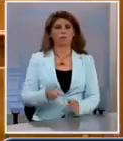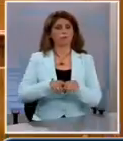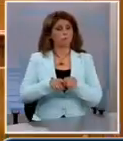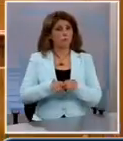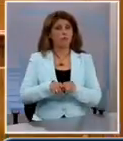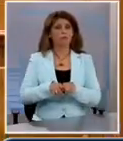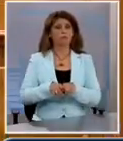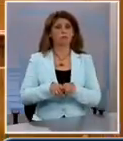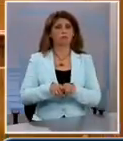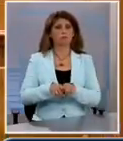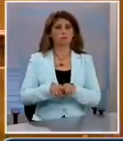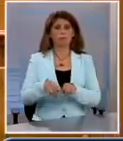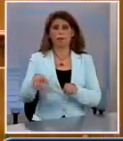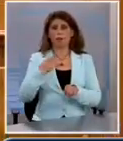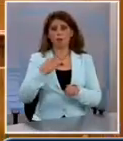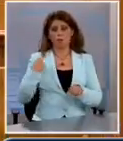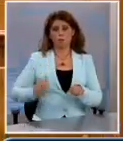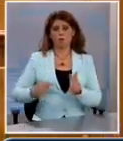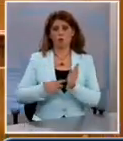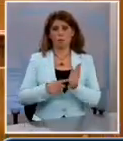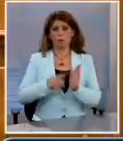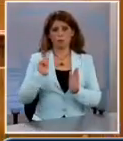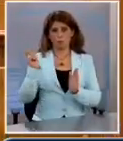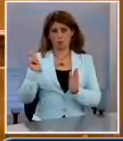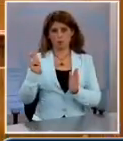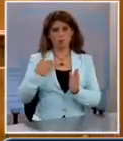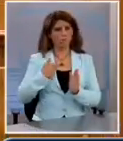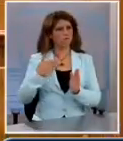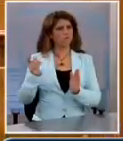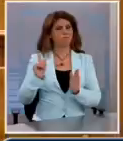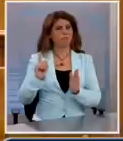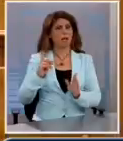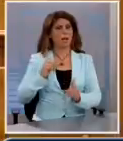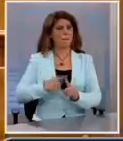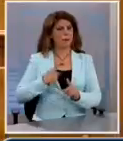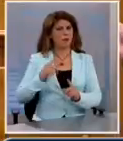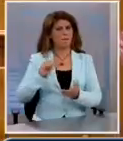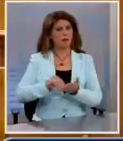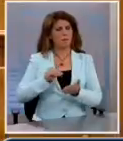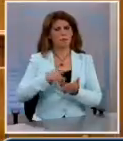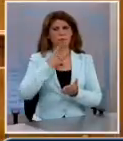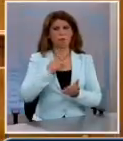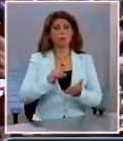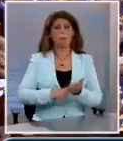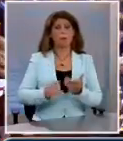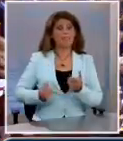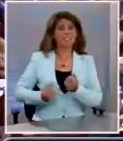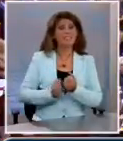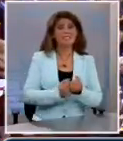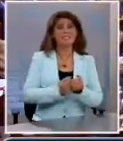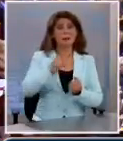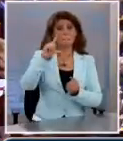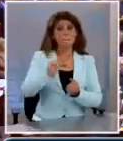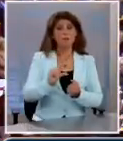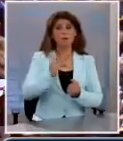μείγμα δημοσιονομικής πολιτικής, κύριε Τσίπρα, εμείς δεν έχουμε απλά επαναλάβει ότι πρέπει να στηρίζεται περισσότερο στη μείωση